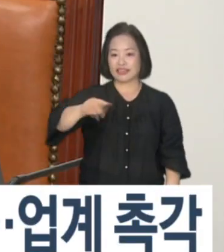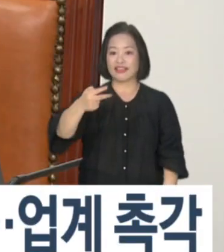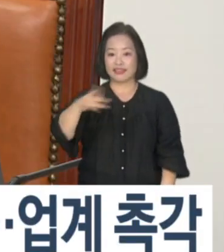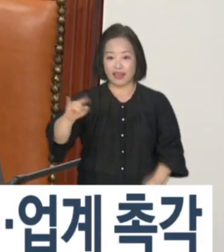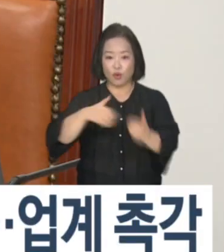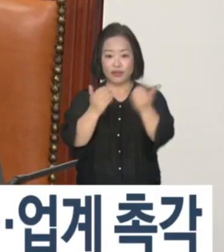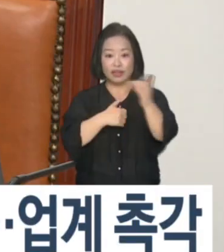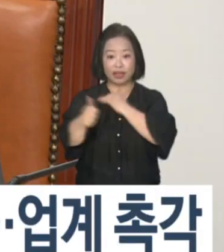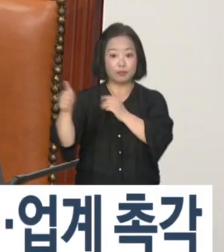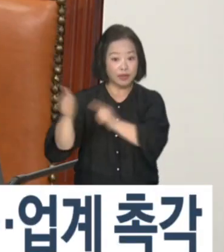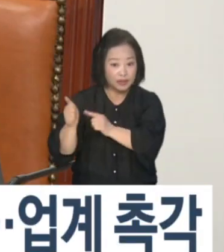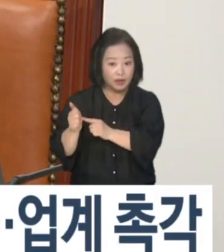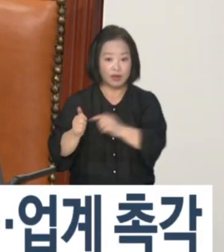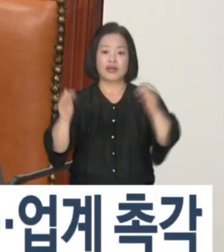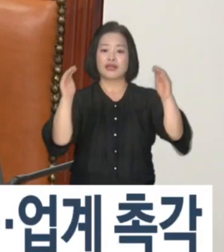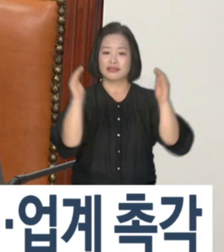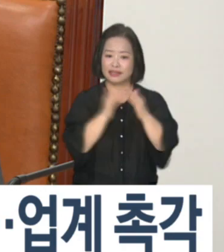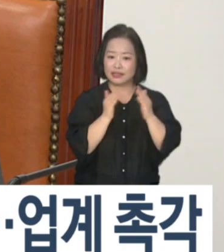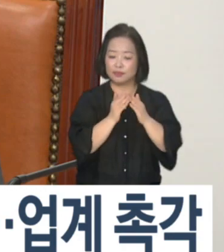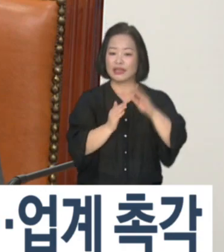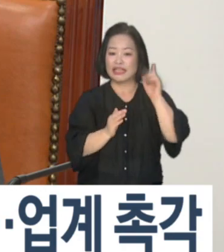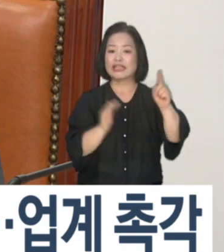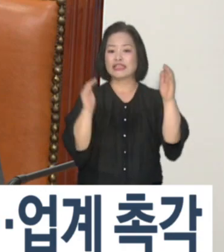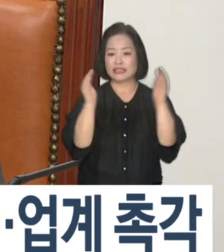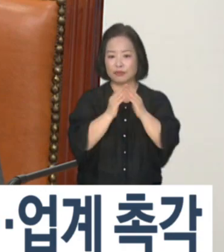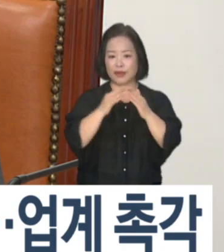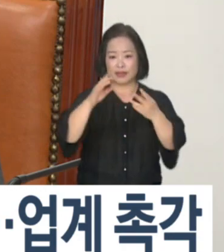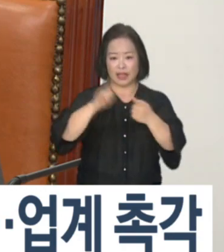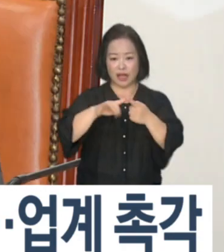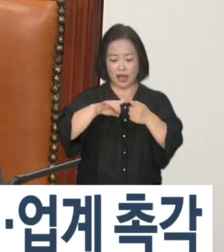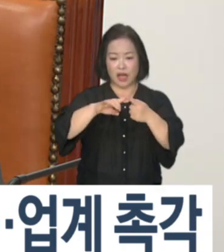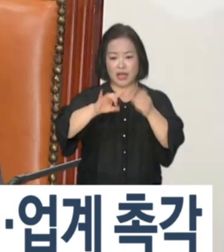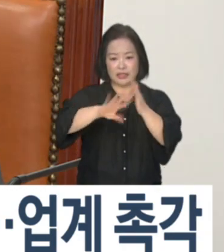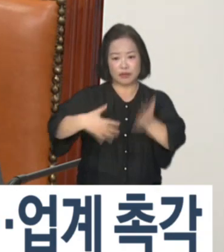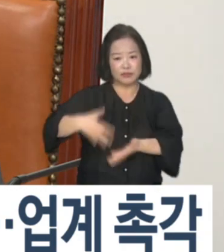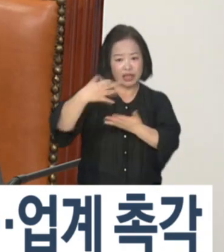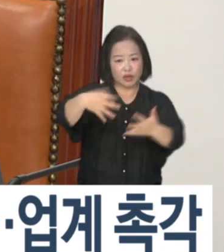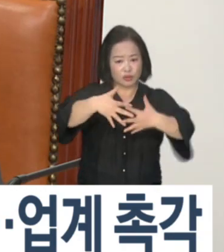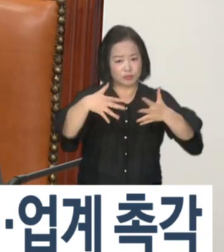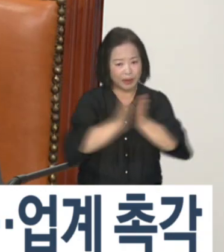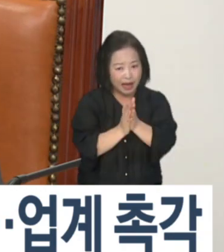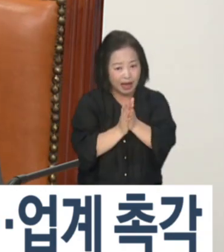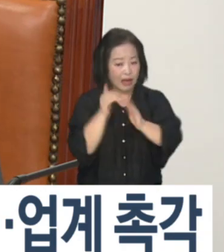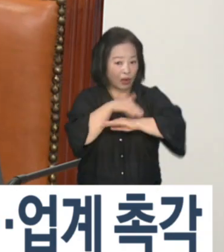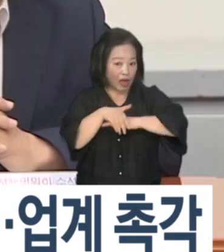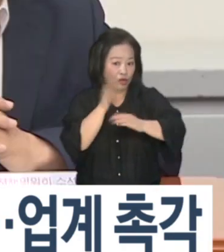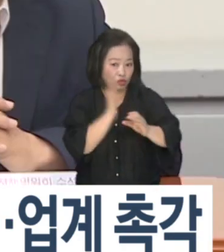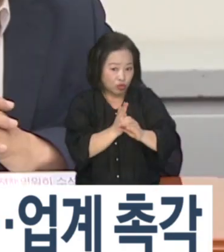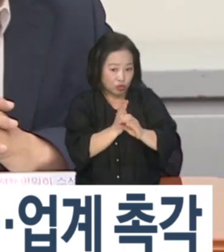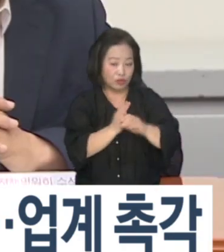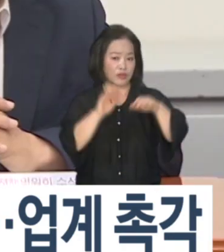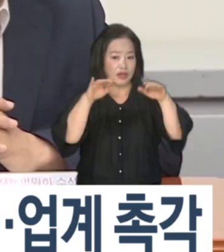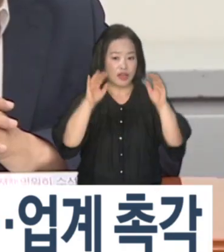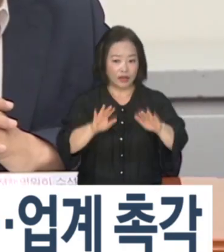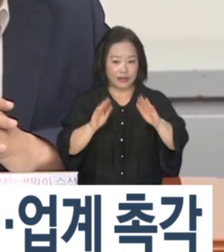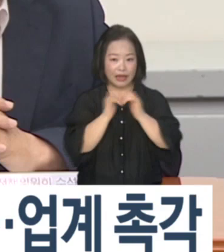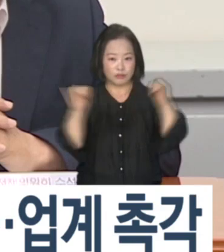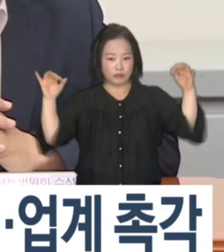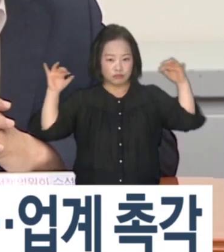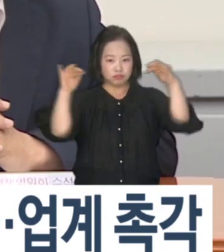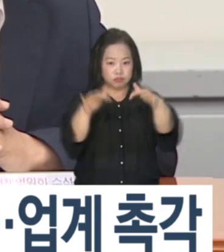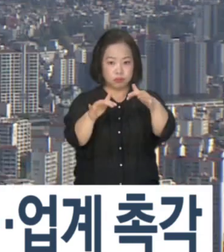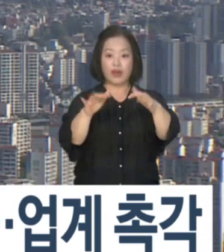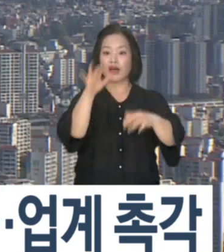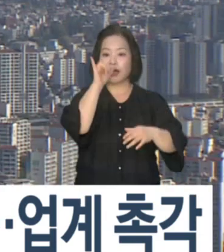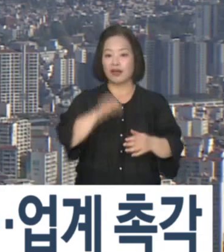실거주 1주택자에 대한 종부세 폐지를 검토하고 있다고 밝히면서 부동산 시장에 미칠 영향에 관심이 모이고